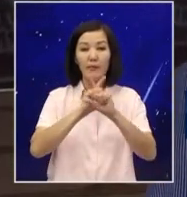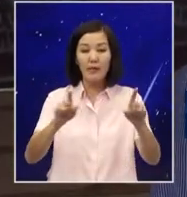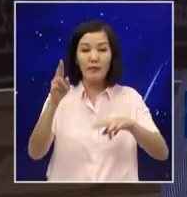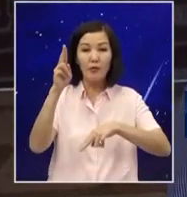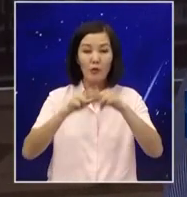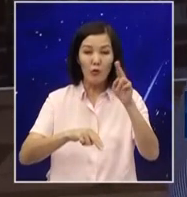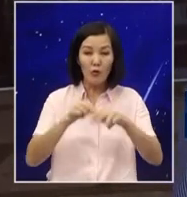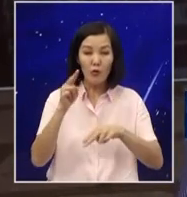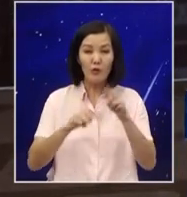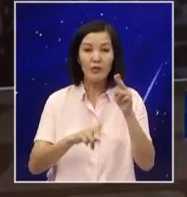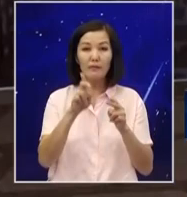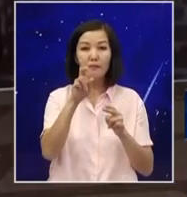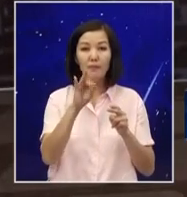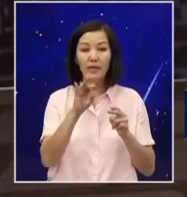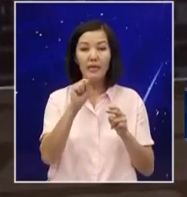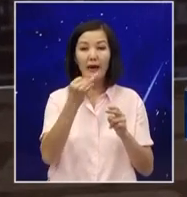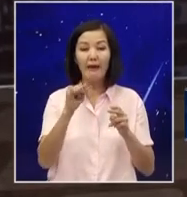Групп компаниясы құрылысы жүргізді.